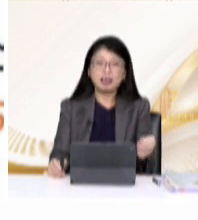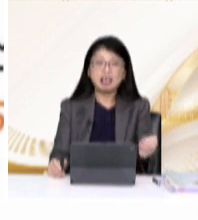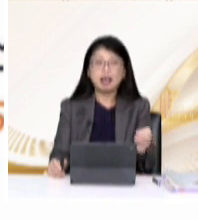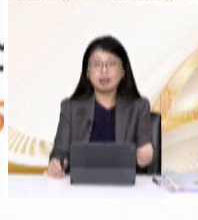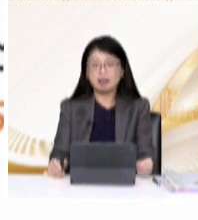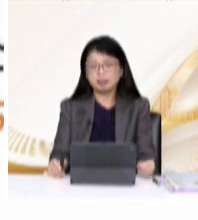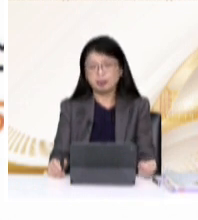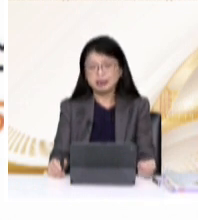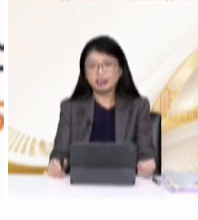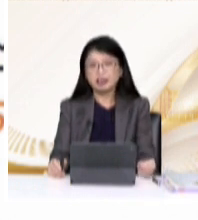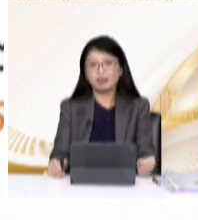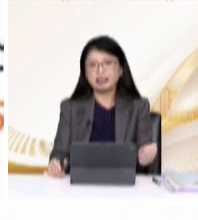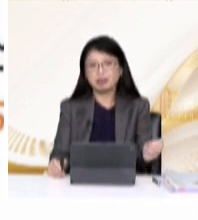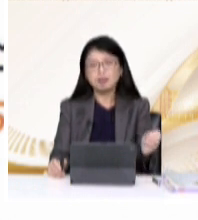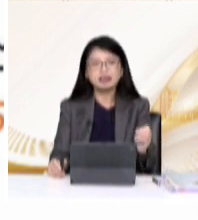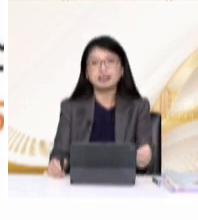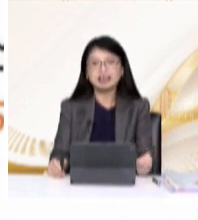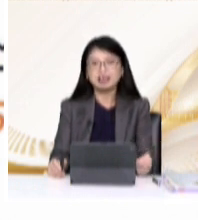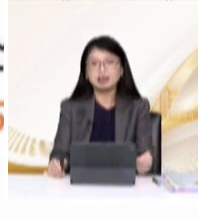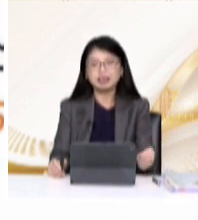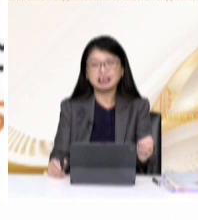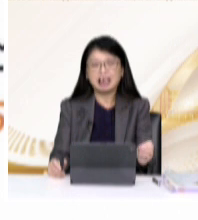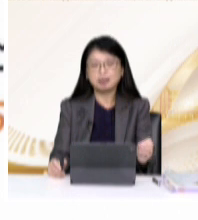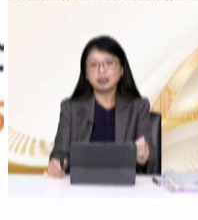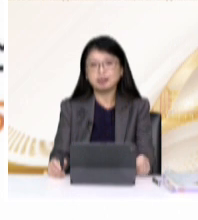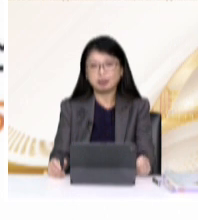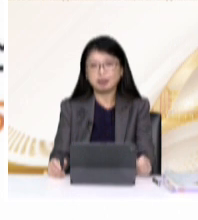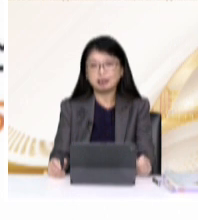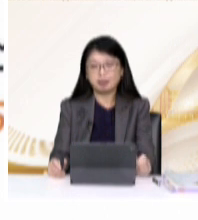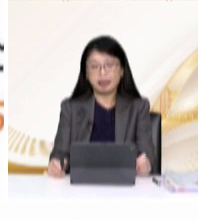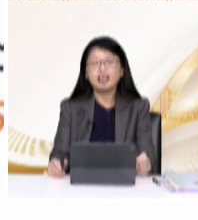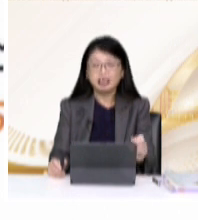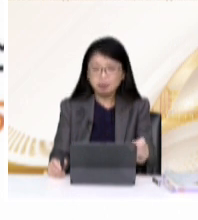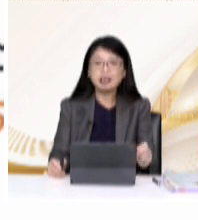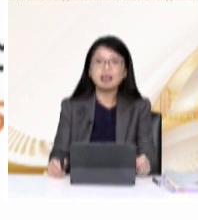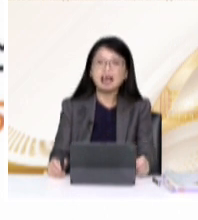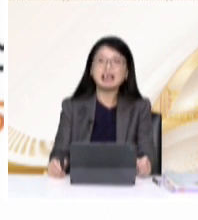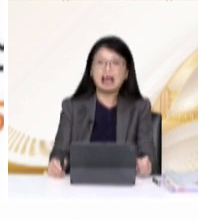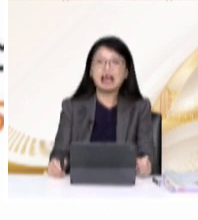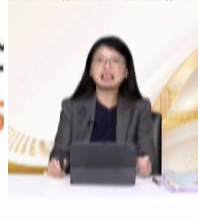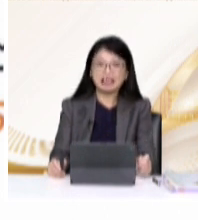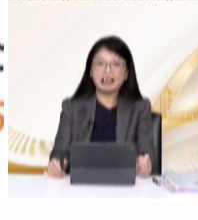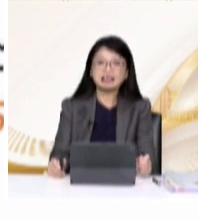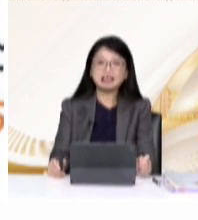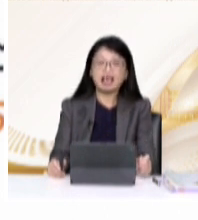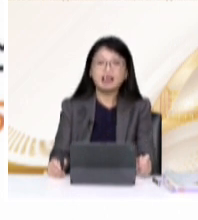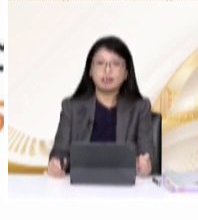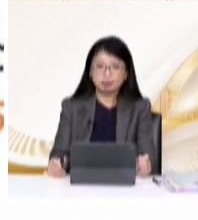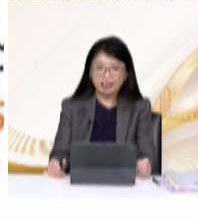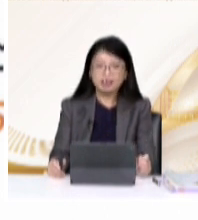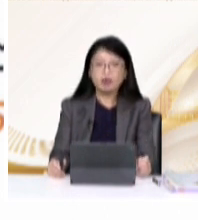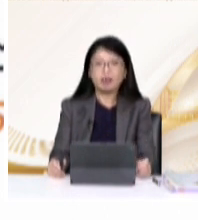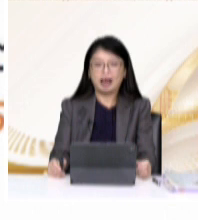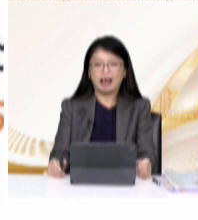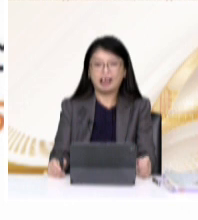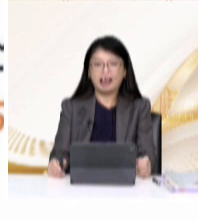ไม่ได้รับการประกาศกำหนดเป็นเจ้าหน้าที่ของรัฐแต่ท่านเป็นเจ้าหน้าที่ที่ดำเนินการรับผิดชอบตามกฎหมายฉบับนั้นท่านมีอำนาจนะคะในการที่จะรับแจ้ง